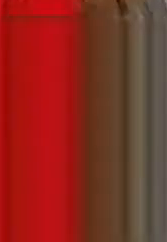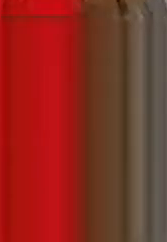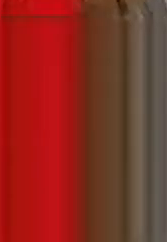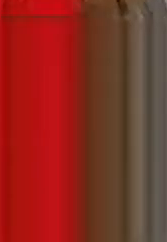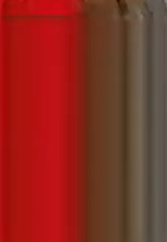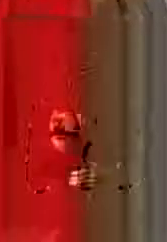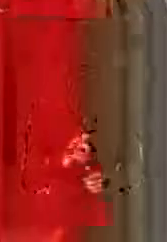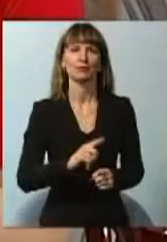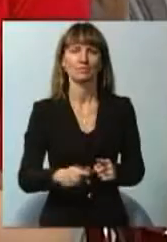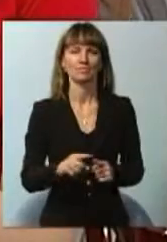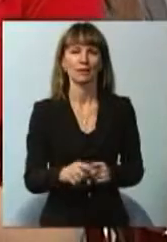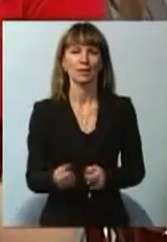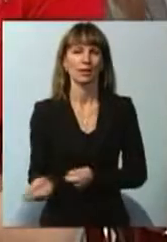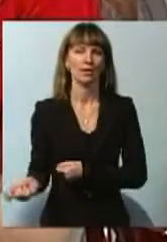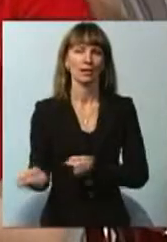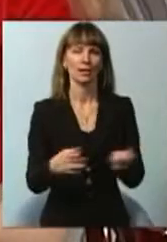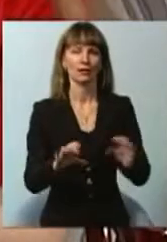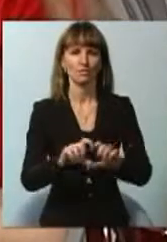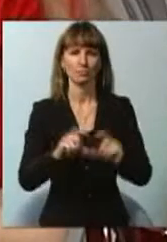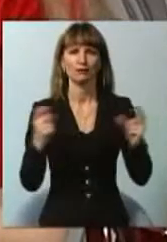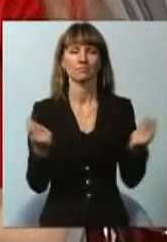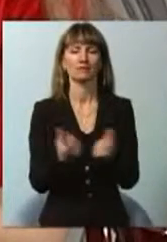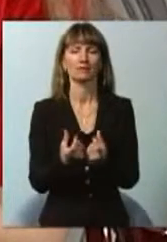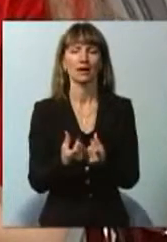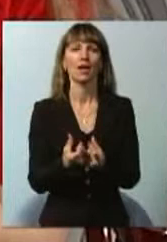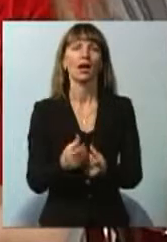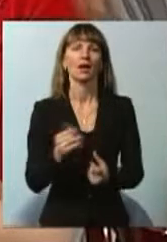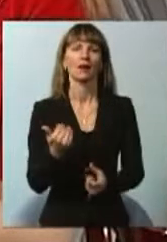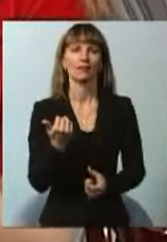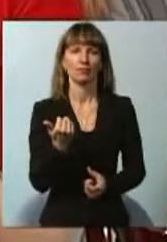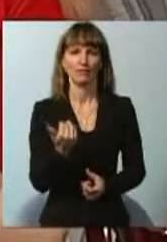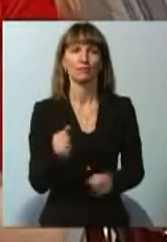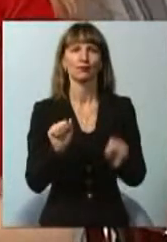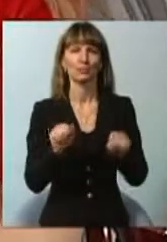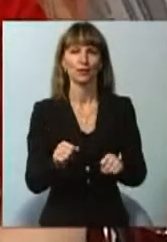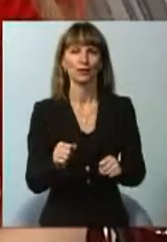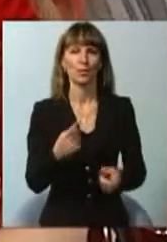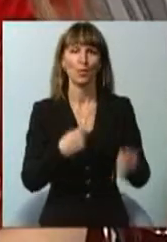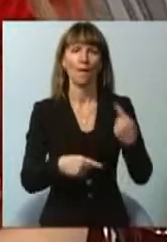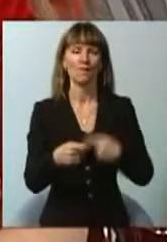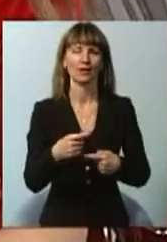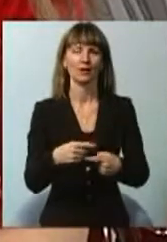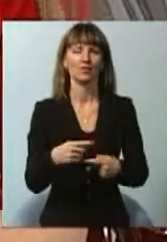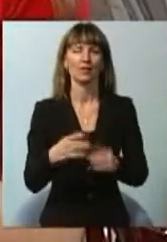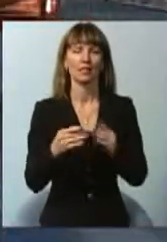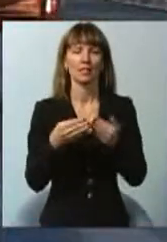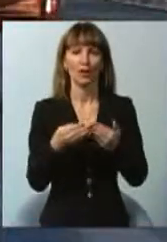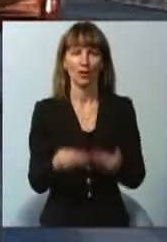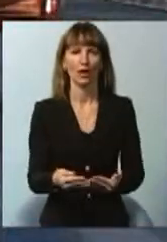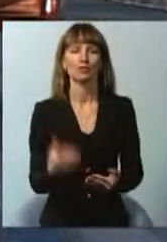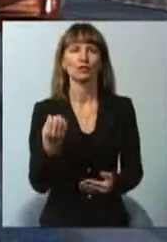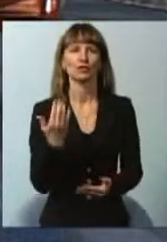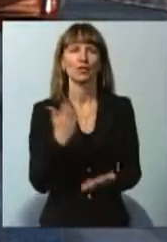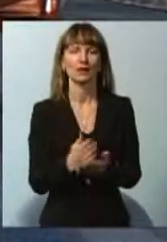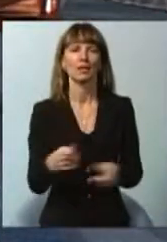«Допоможіть!». Все, кинуть рятувальне коло, і ви таким чином можете просто повернутися назад на палубу корабля. Ще є